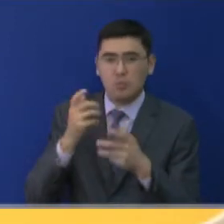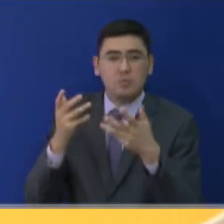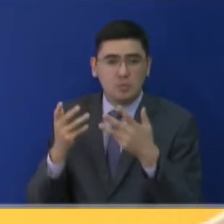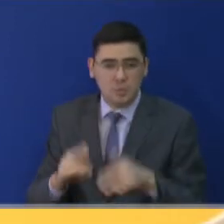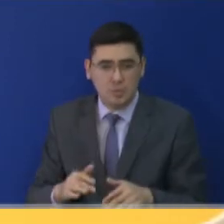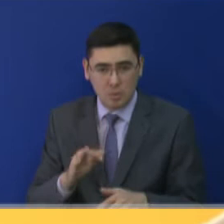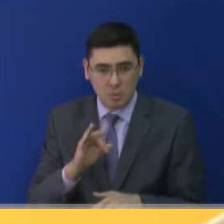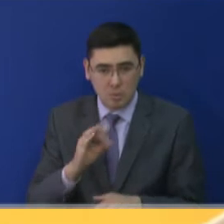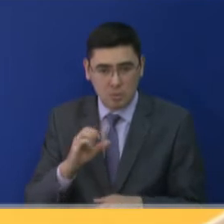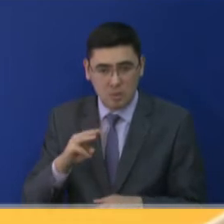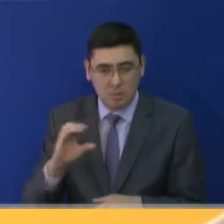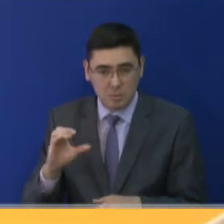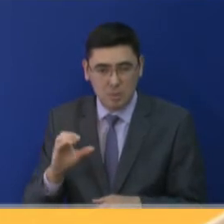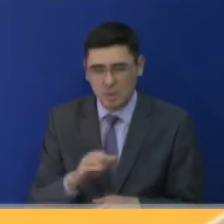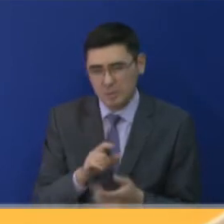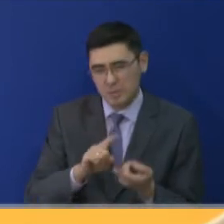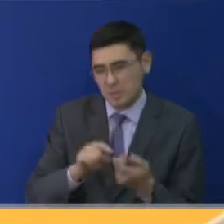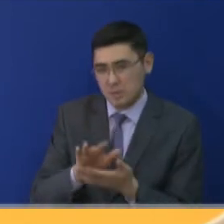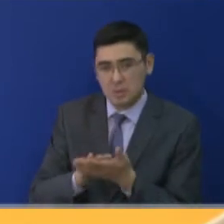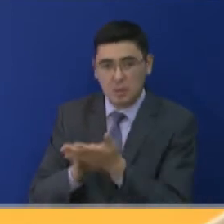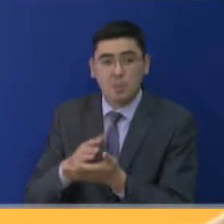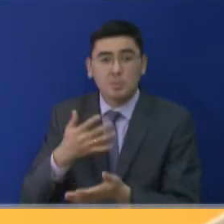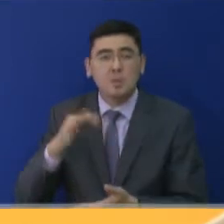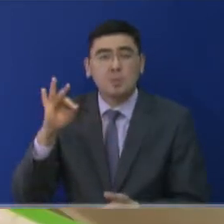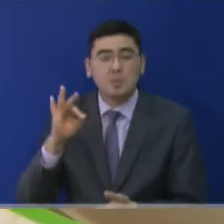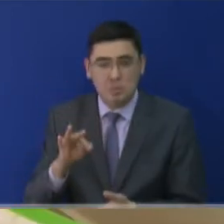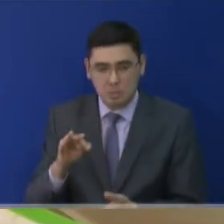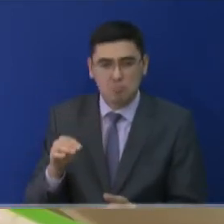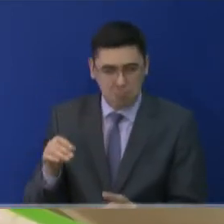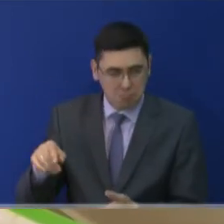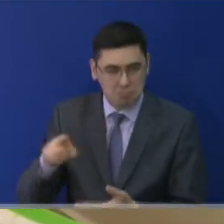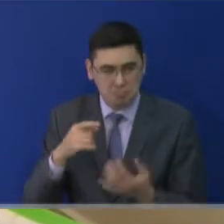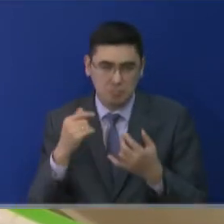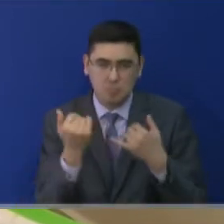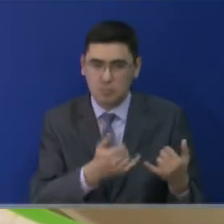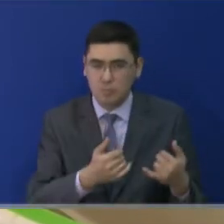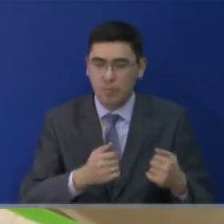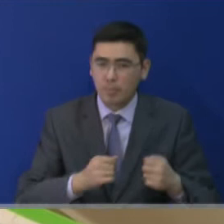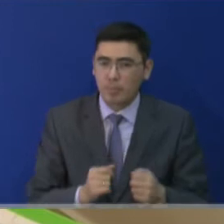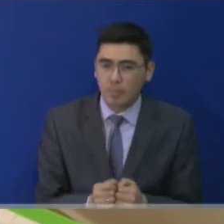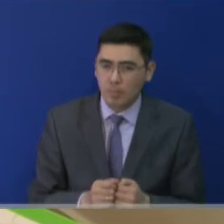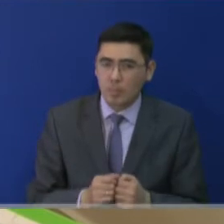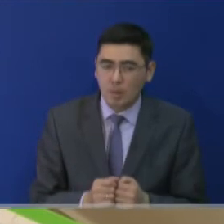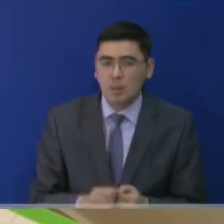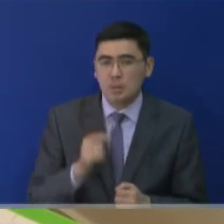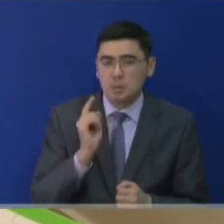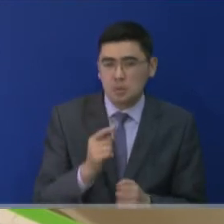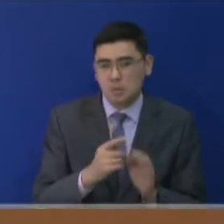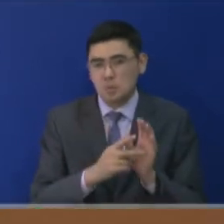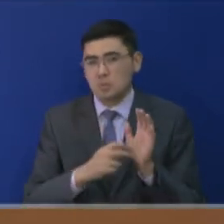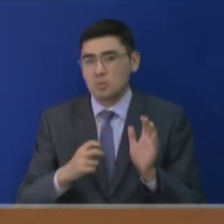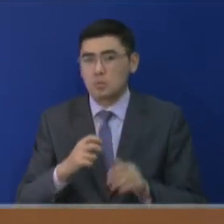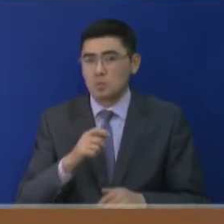медициналық сақтандыру қорына түсетін өтініштердің 50%-дан астамы тиесілі. Күн сайын қолдау қосымшасына 1800-ден